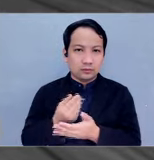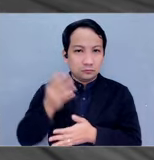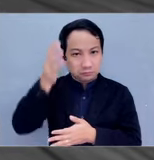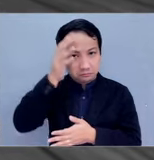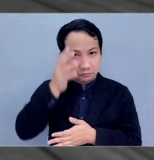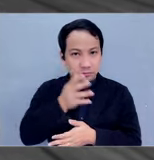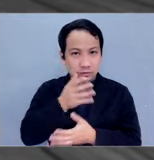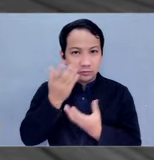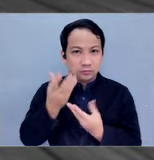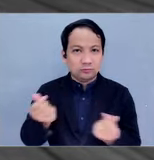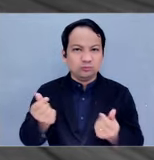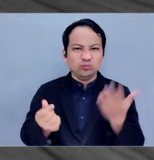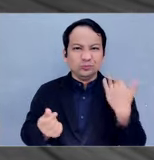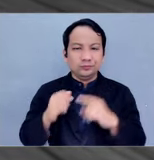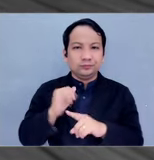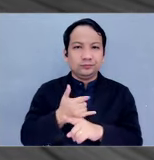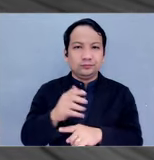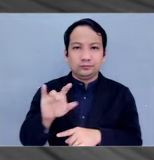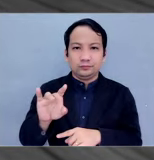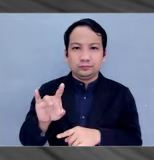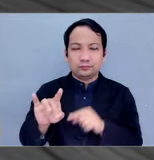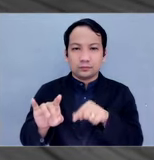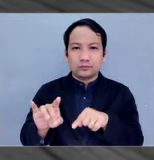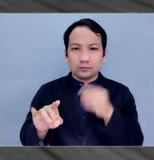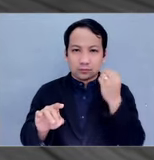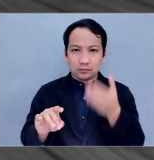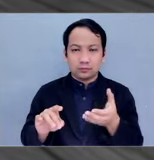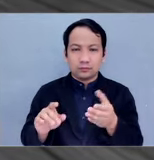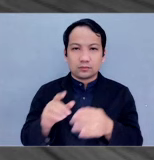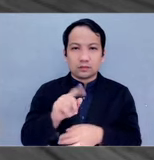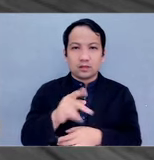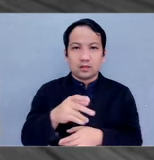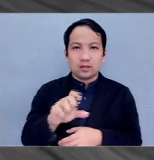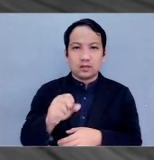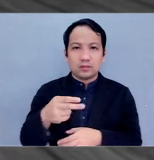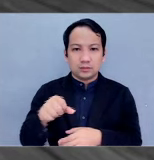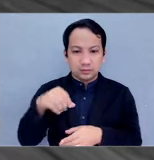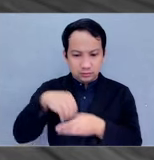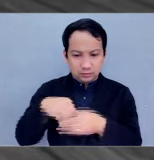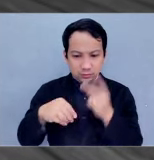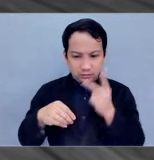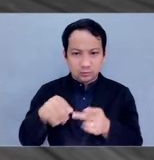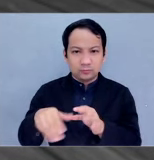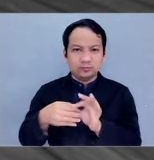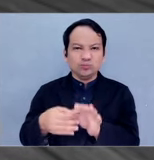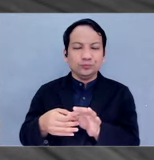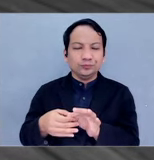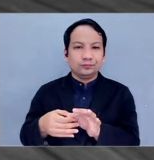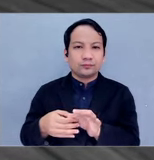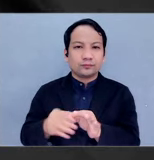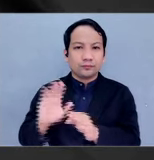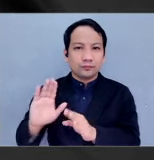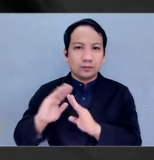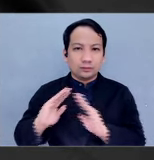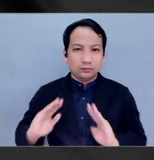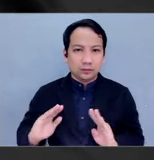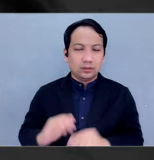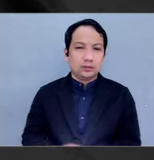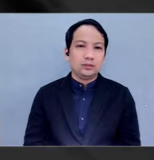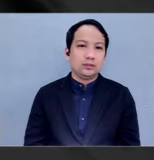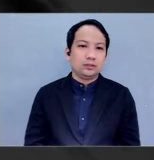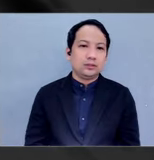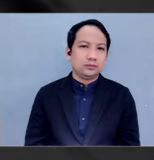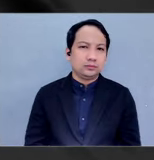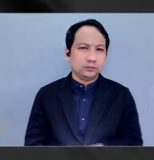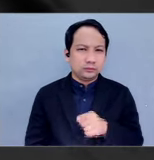Nitong January 18, natuklasan ng labi na mag-asawang Takahashi sa ilalim ng sahig ng storage area sa kanilang mismong bahay.